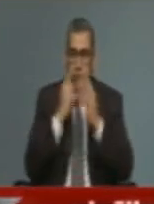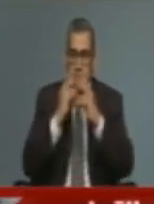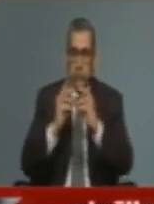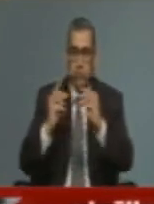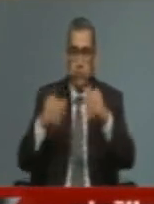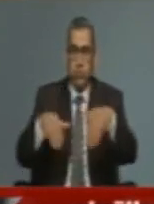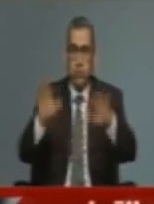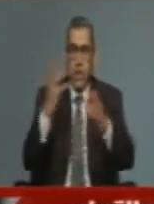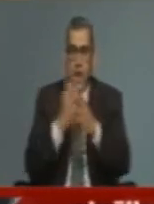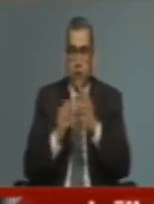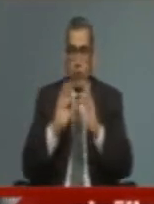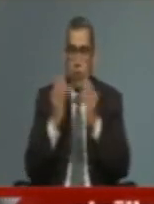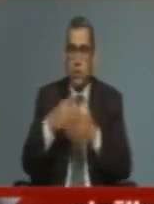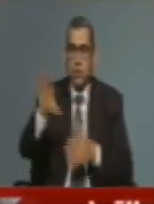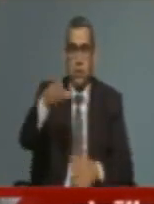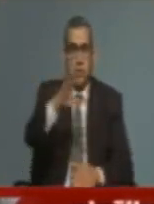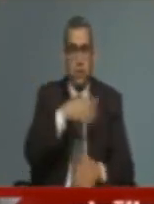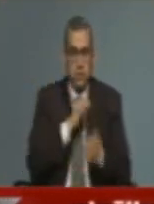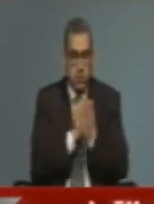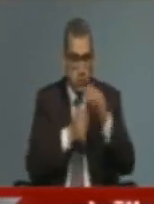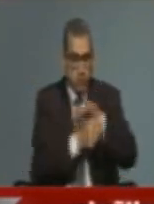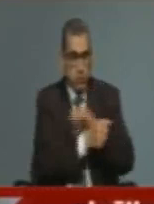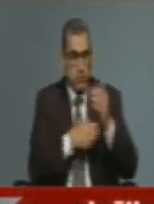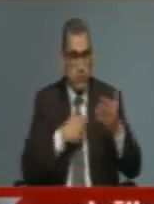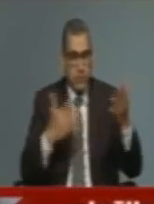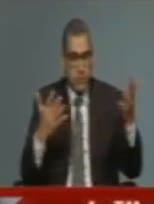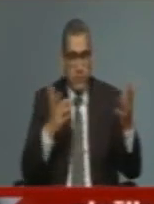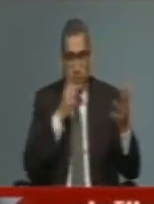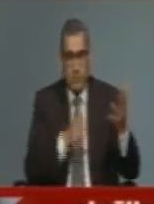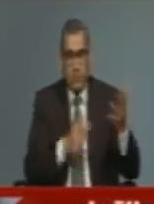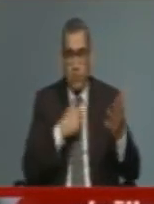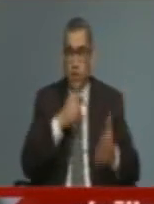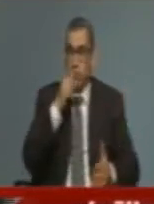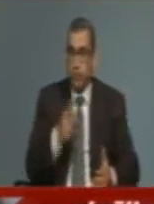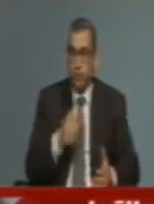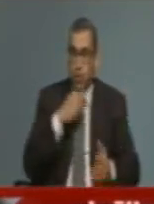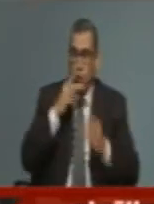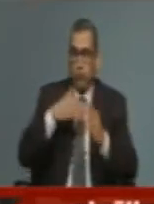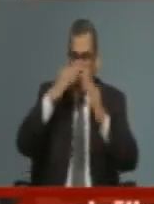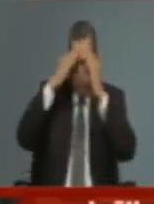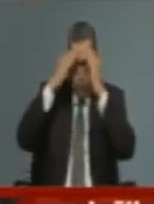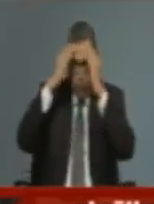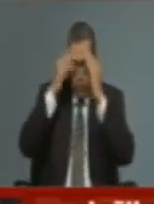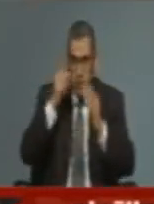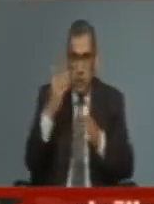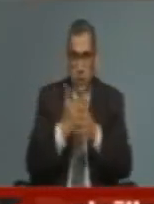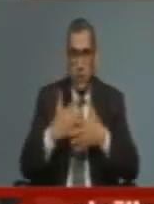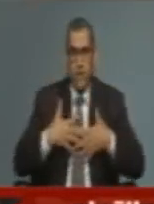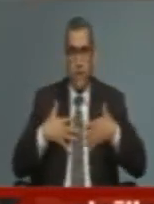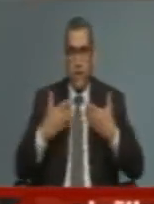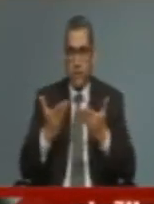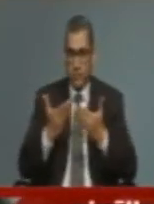وبعدنا عنه. احنا مش مهما نتكلم مش هنقدر نشكر حضرتك على الفرحه اللي انت فرحتها